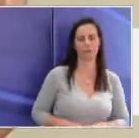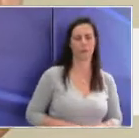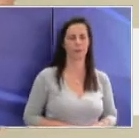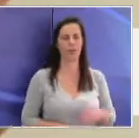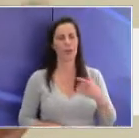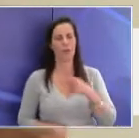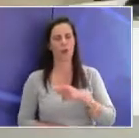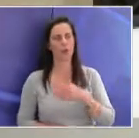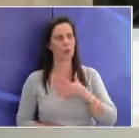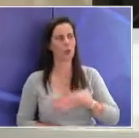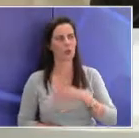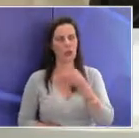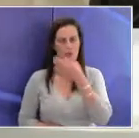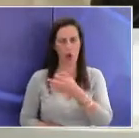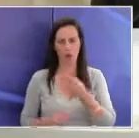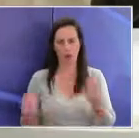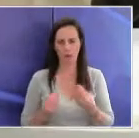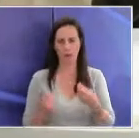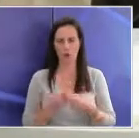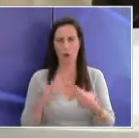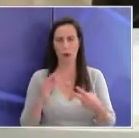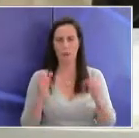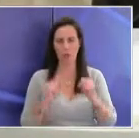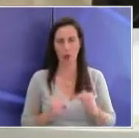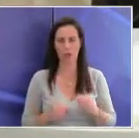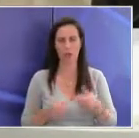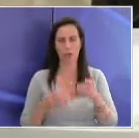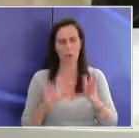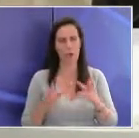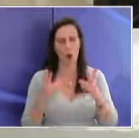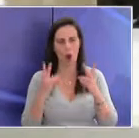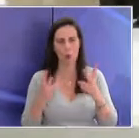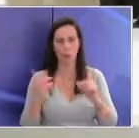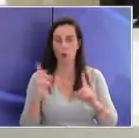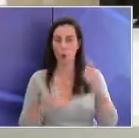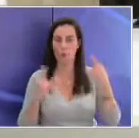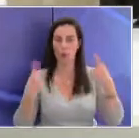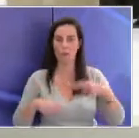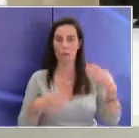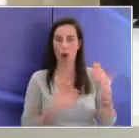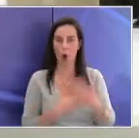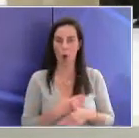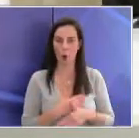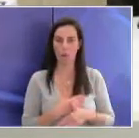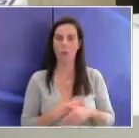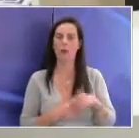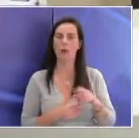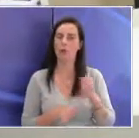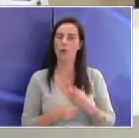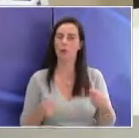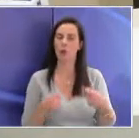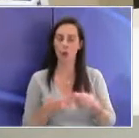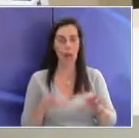ואיתך אני רוצה קצת לדבר על העניינים המדיניים ביטחוניים המאוד משמעותיים שקורים בימים האחרונים, ולקשר